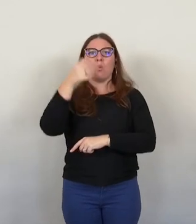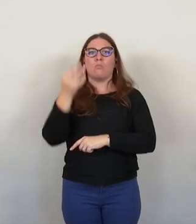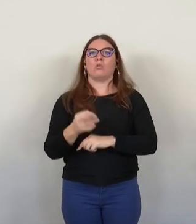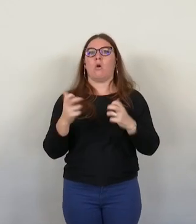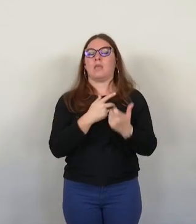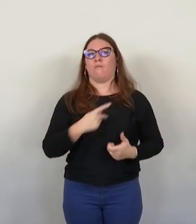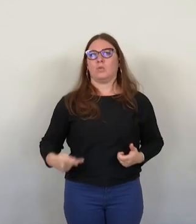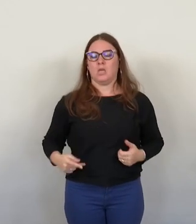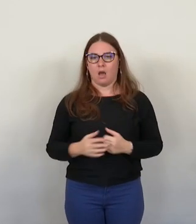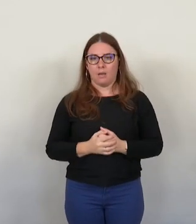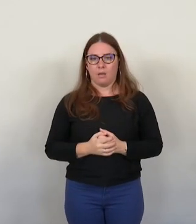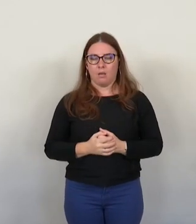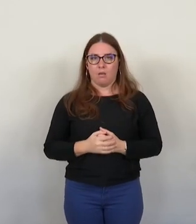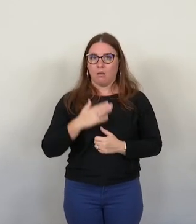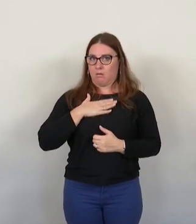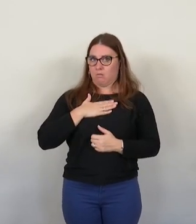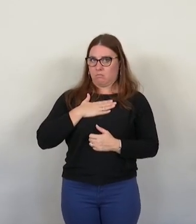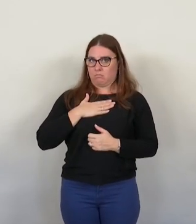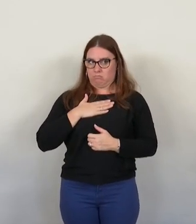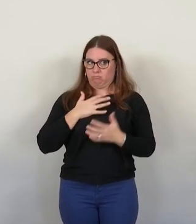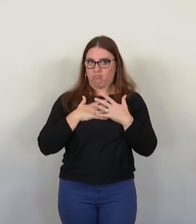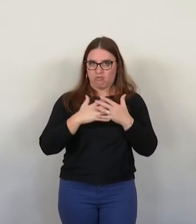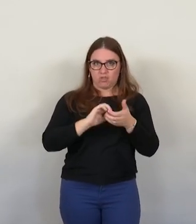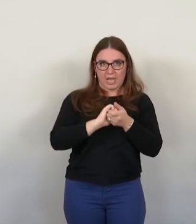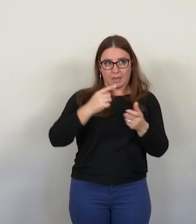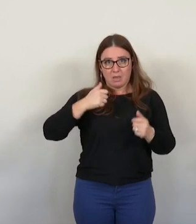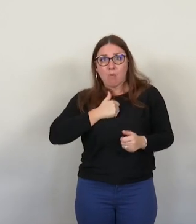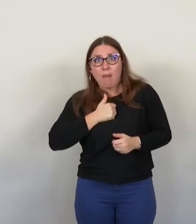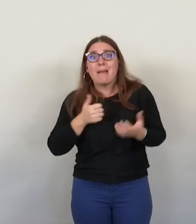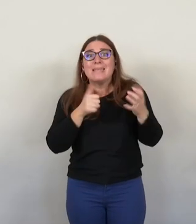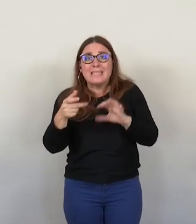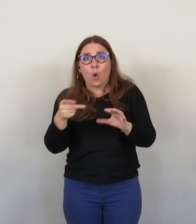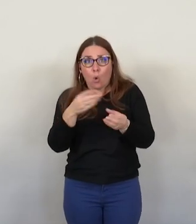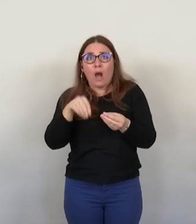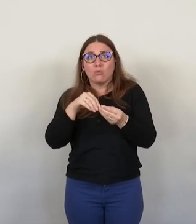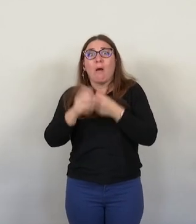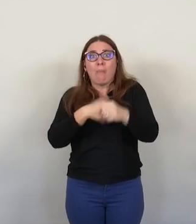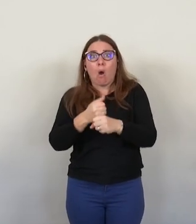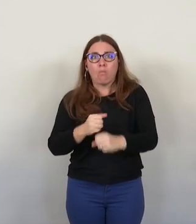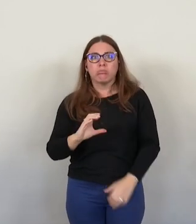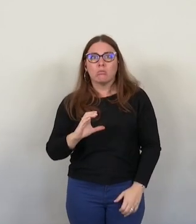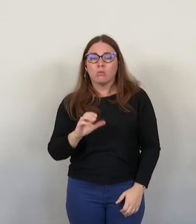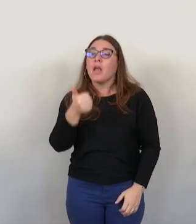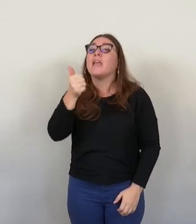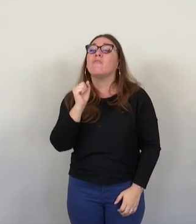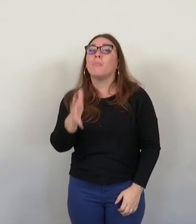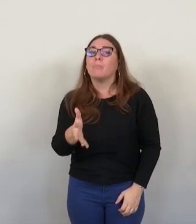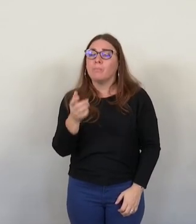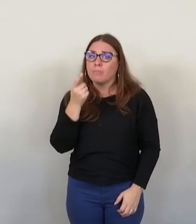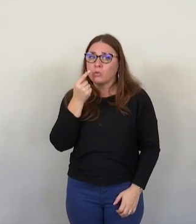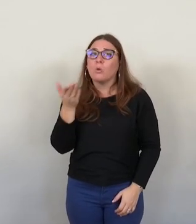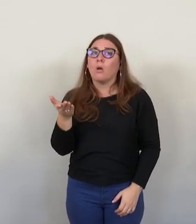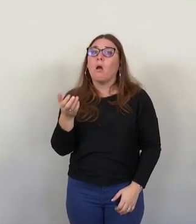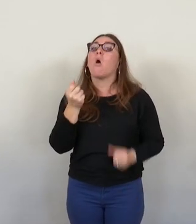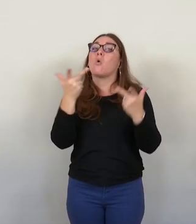foncière personnellement chers amis chers grenoblois ça me coûte 600 € de plus par an et vous erucpol combien vous coûte